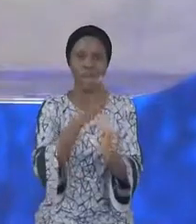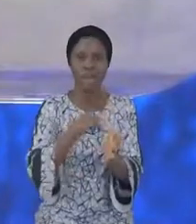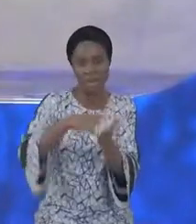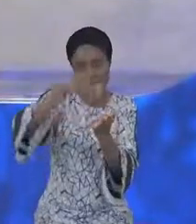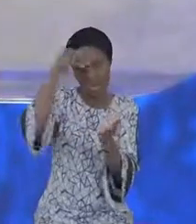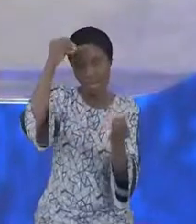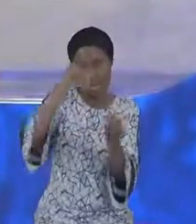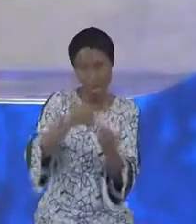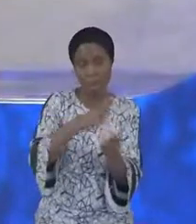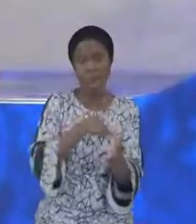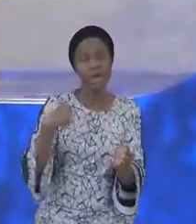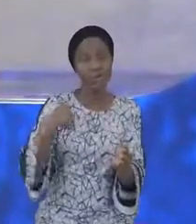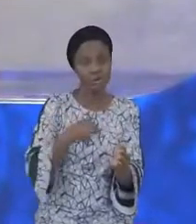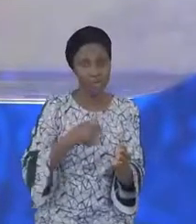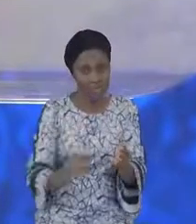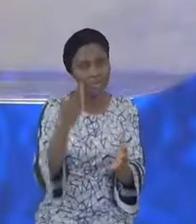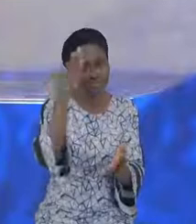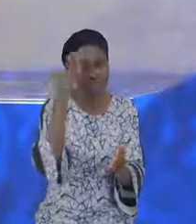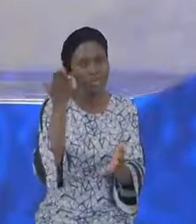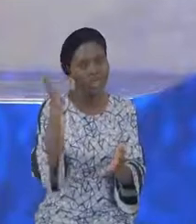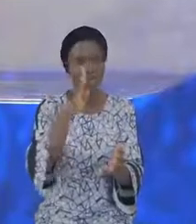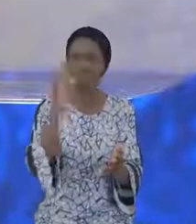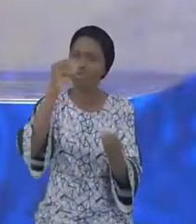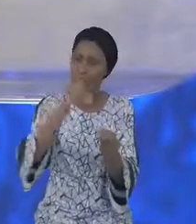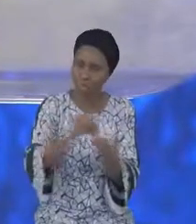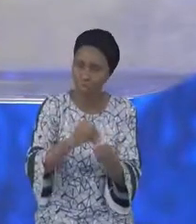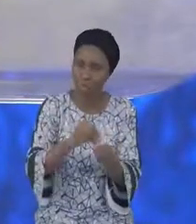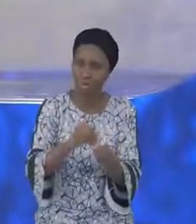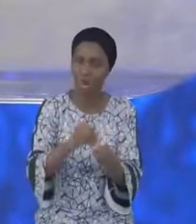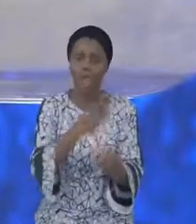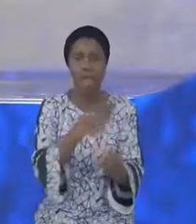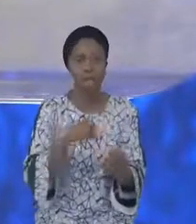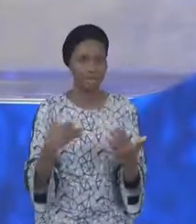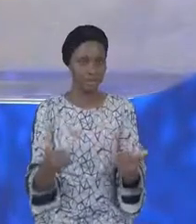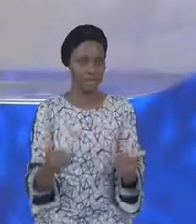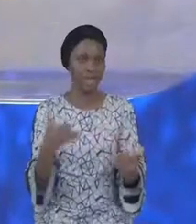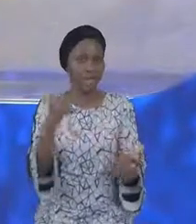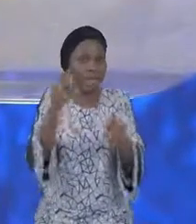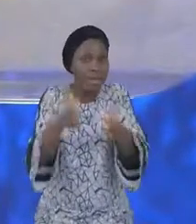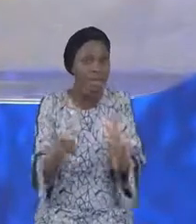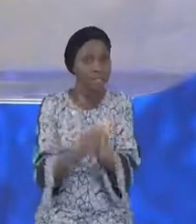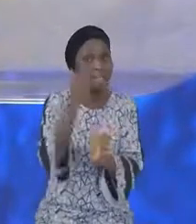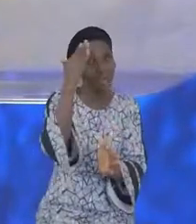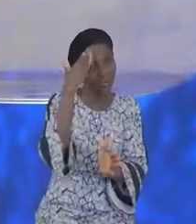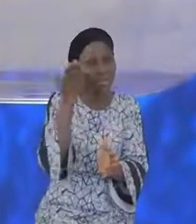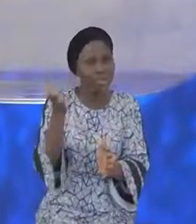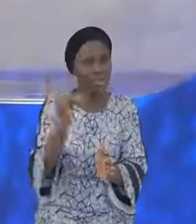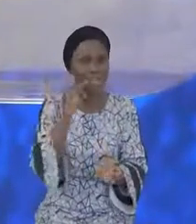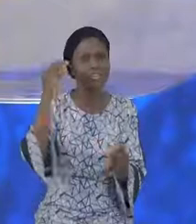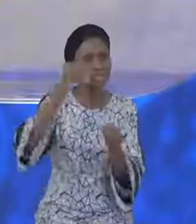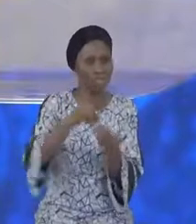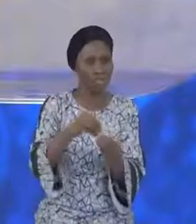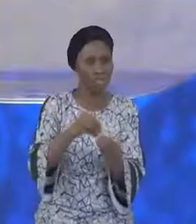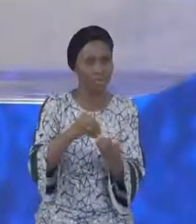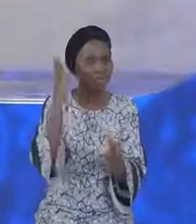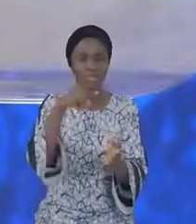sait que pourrait encore avoir plus. Celui qui sait qu'il y a plus, il dira,